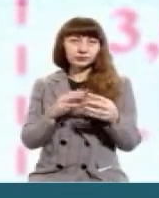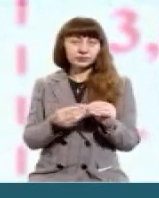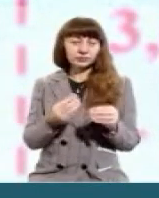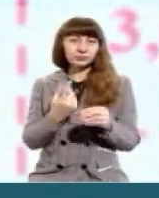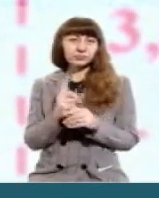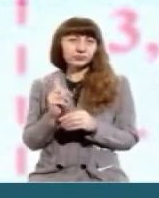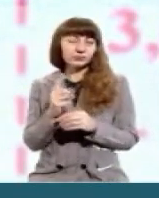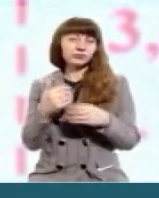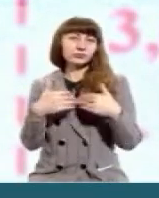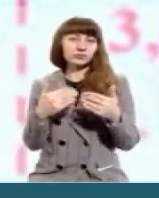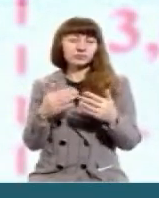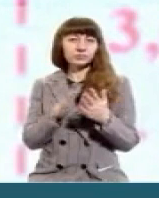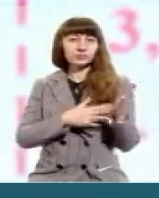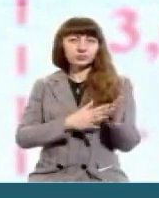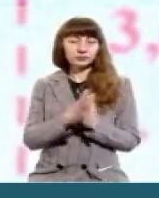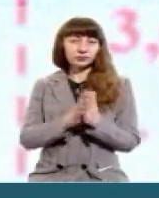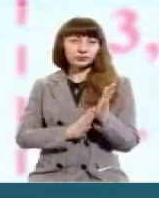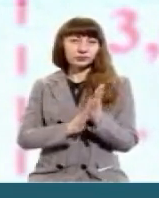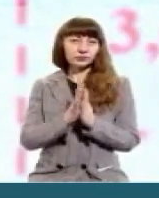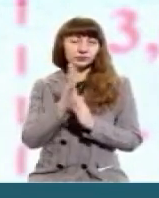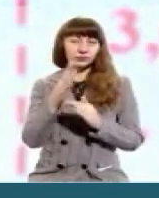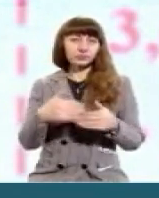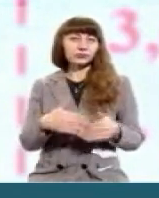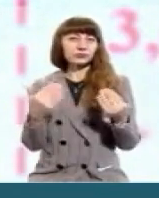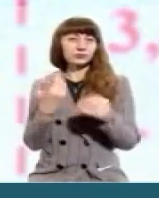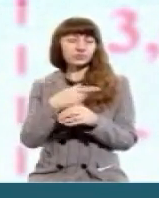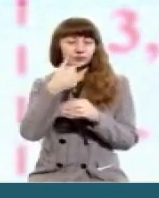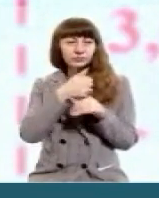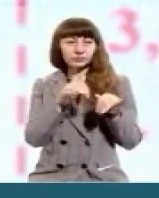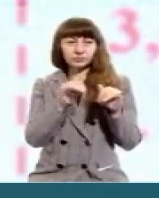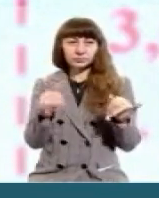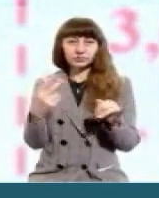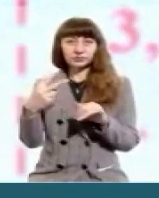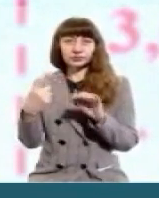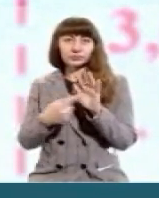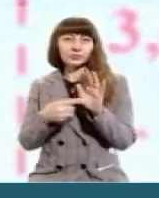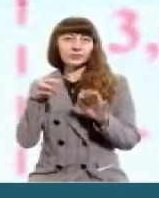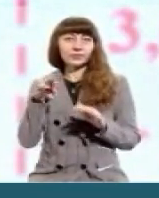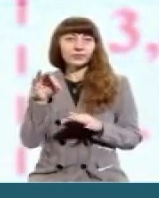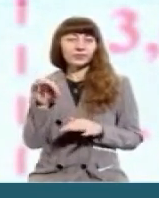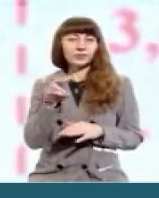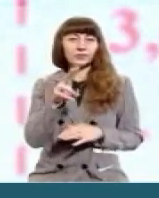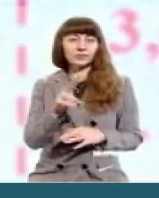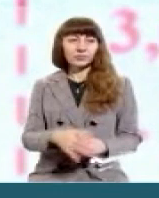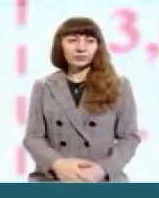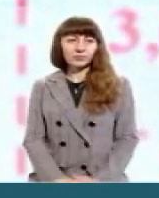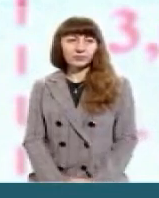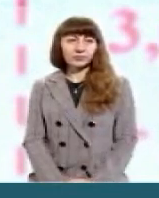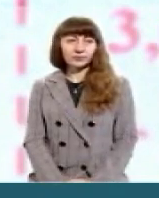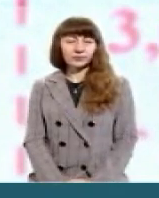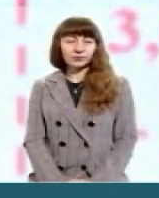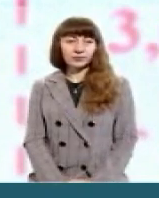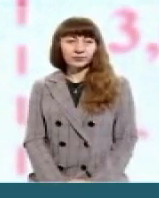тағы бір ерекшелігі майлы дақылдар өнімі жаңа рекордтық мөлшерге жетті. Жалпы көлемі 27 мың тоннаға жуық